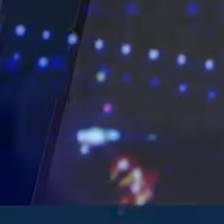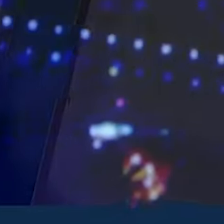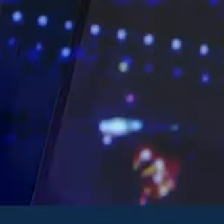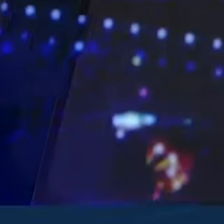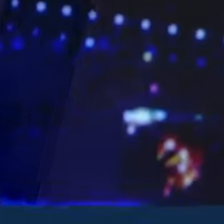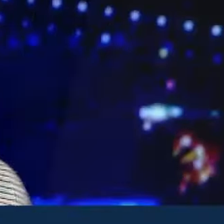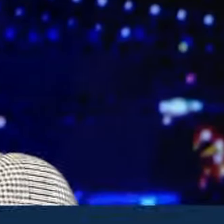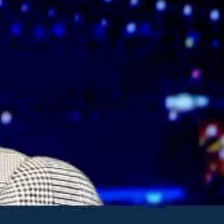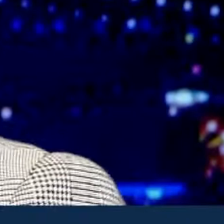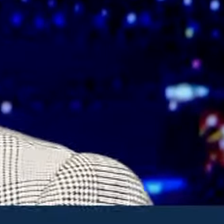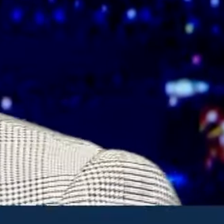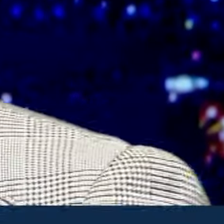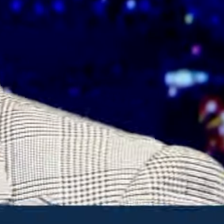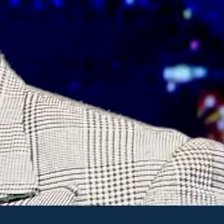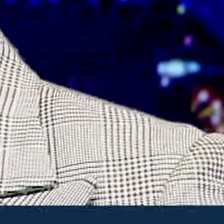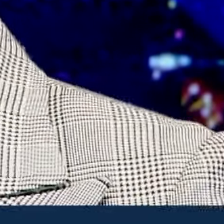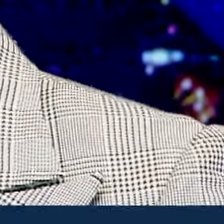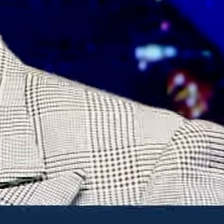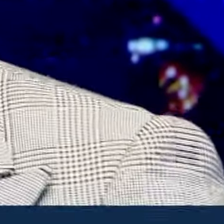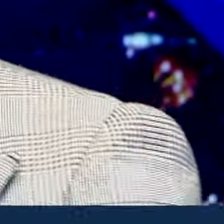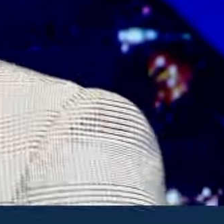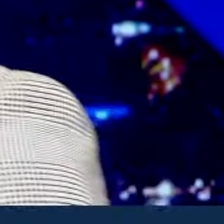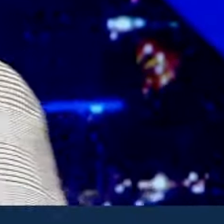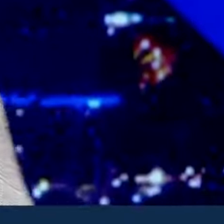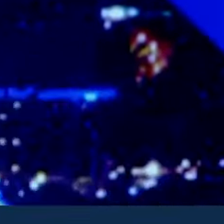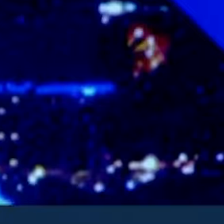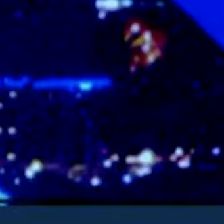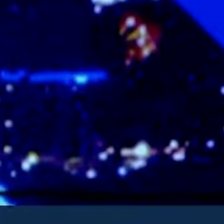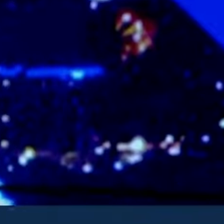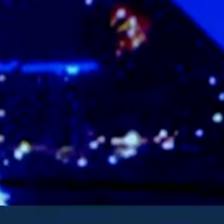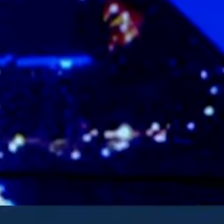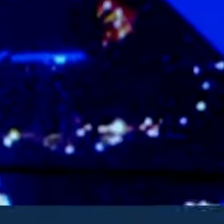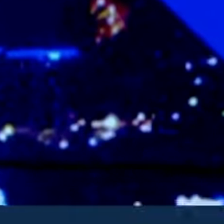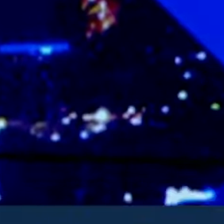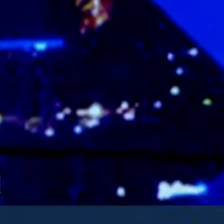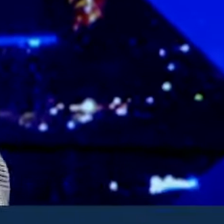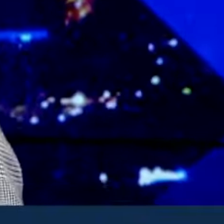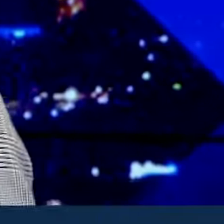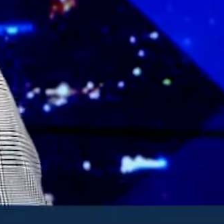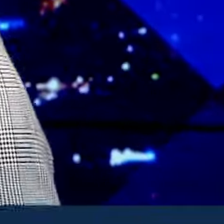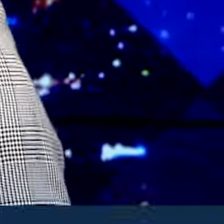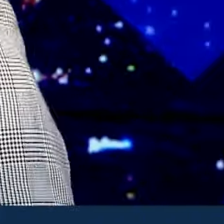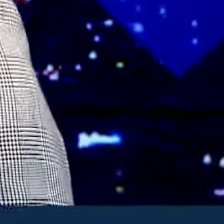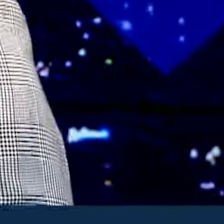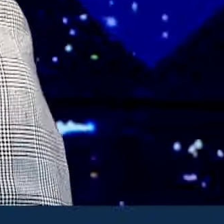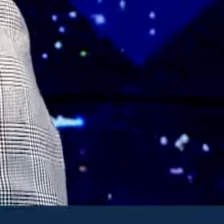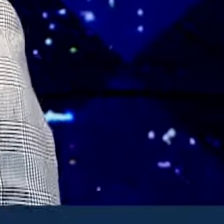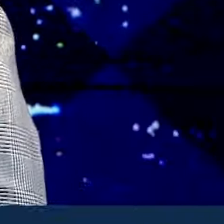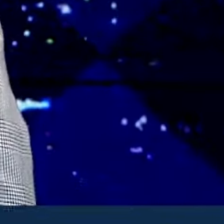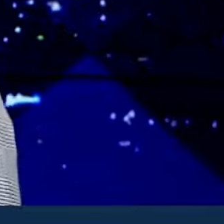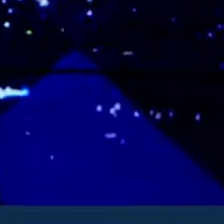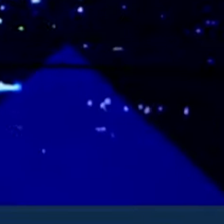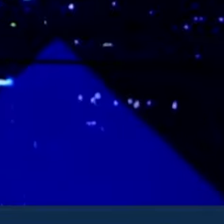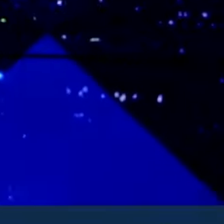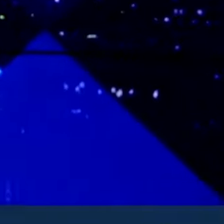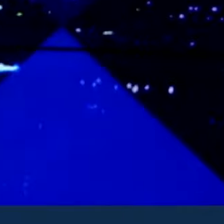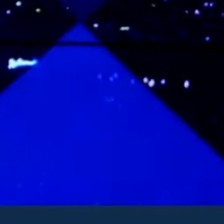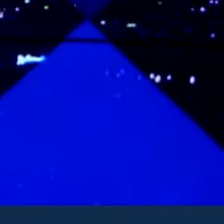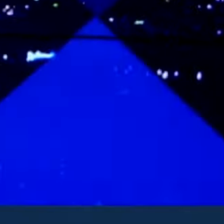mubimbere, nguyu mwana niyikoraho, arahumura